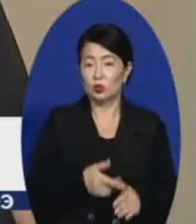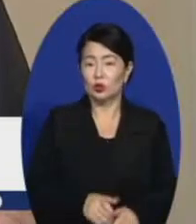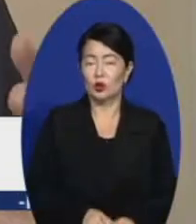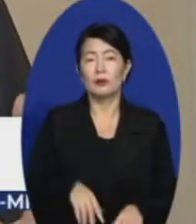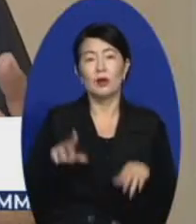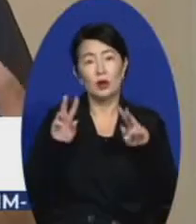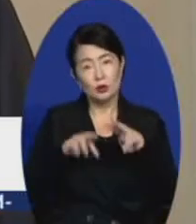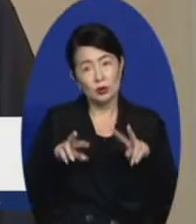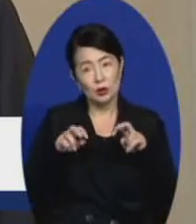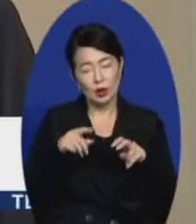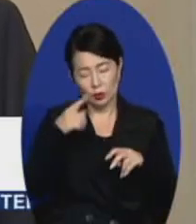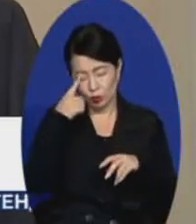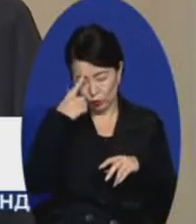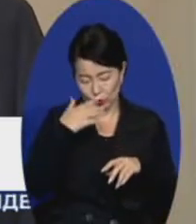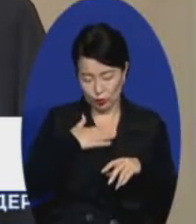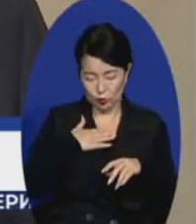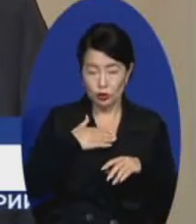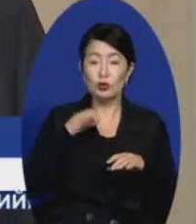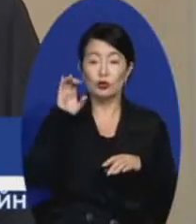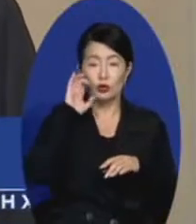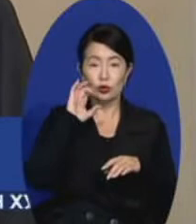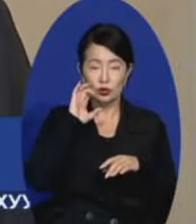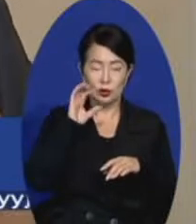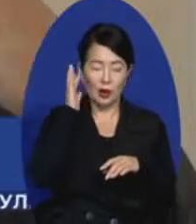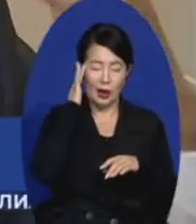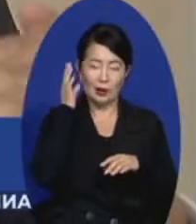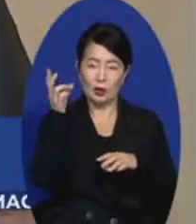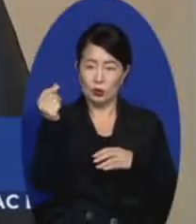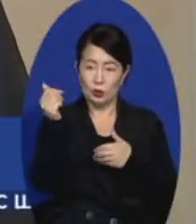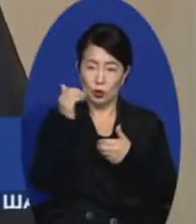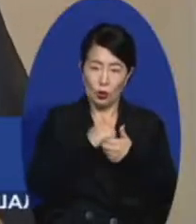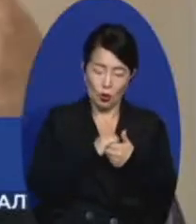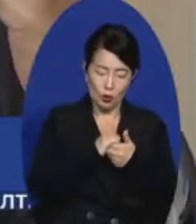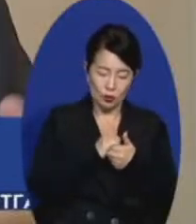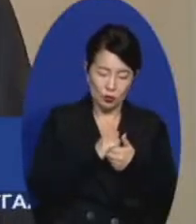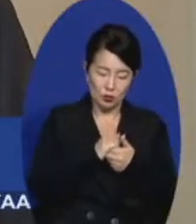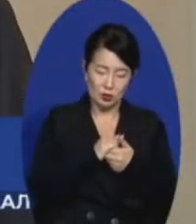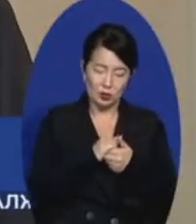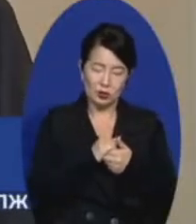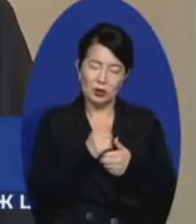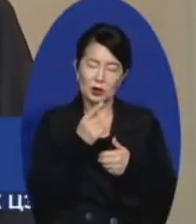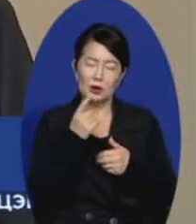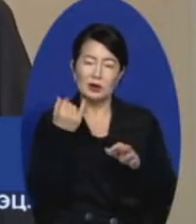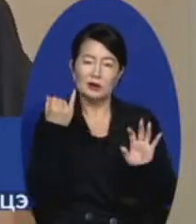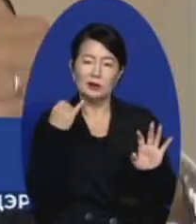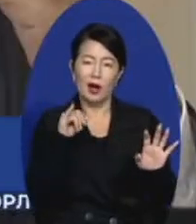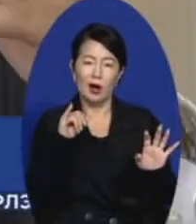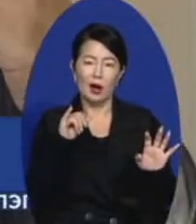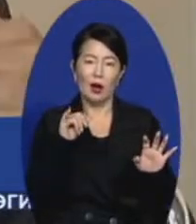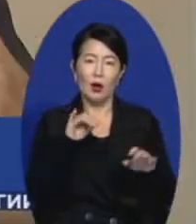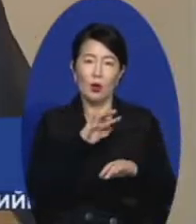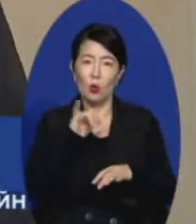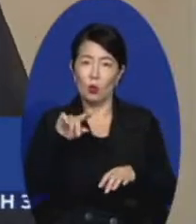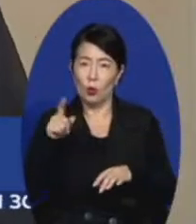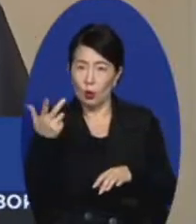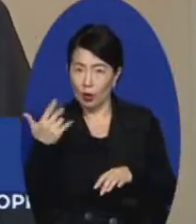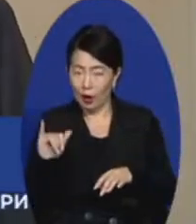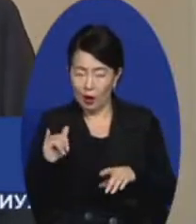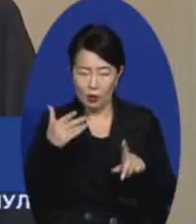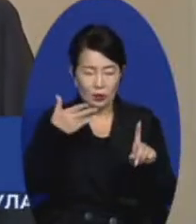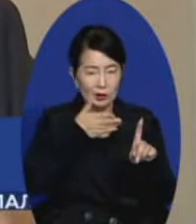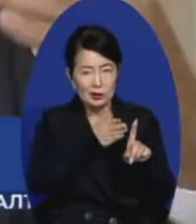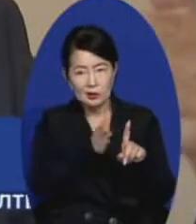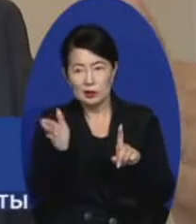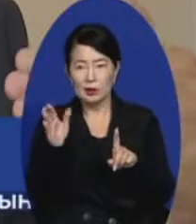байгаа. За судалгаагаар Монголыг сонирхож байгаа гадны хөрөнгө оруулагч ерөөсө номер 1 нь 60 гаруй нуулуурхай байна шүү дээ. Тэгээд түүнийг дагсан бусад